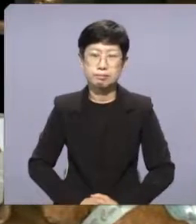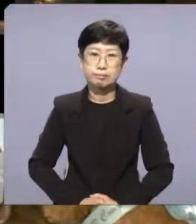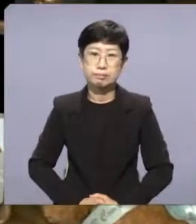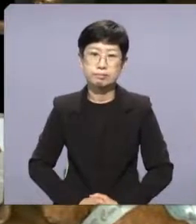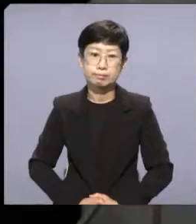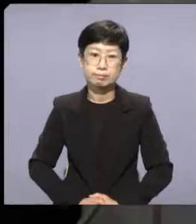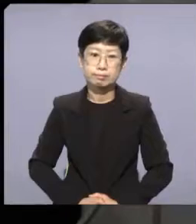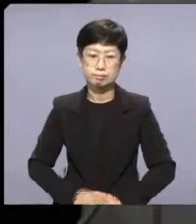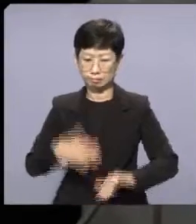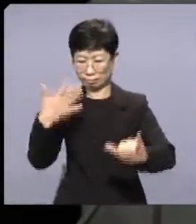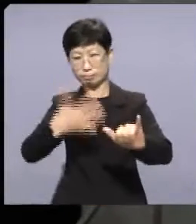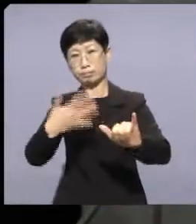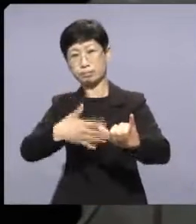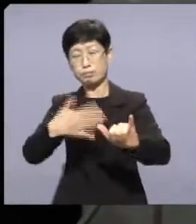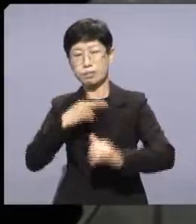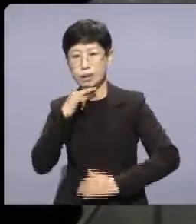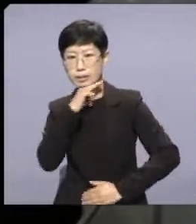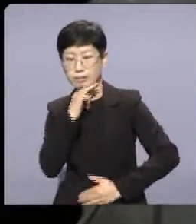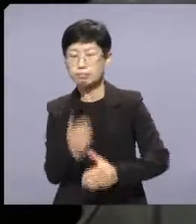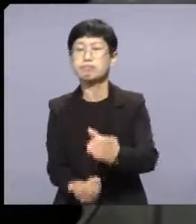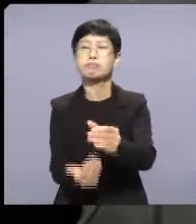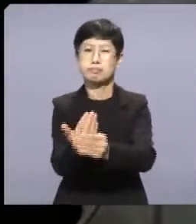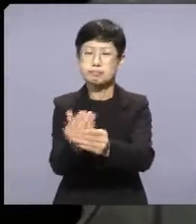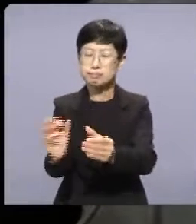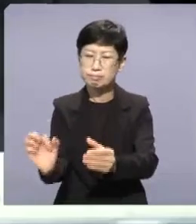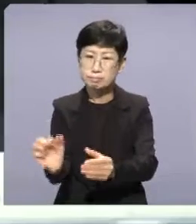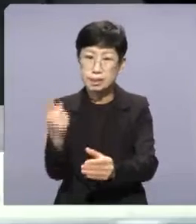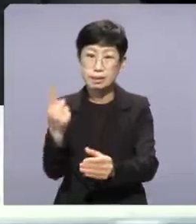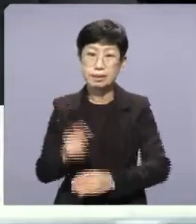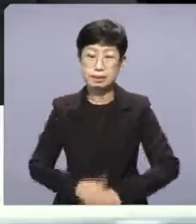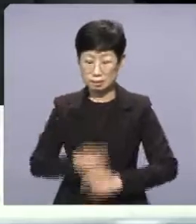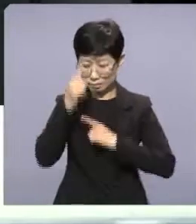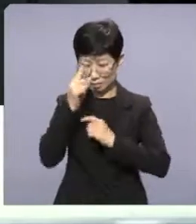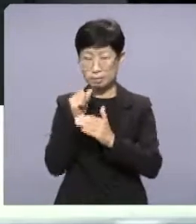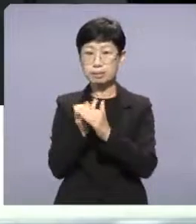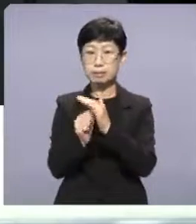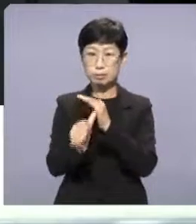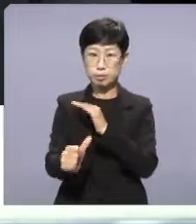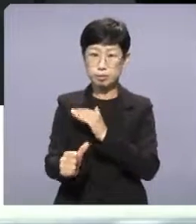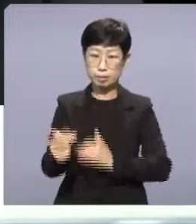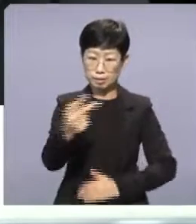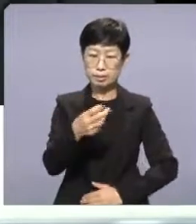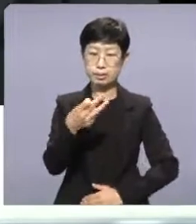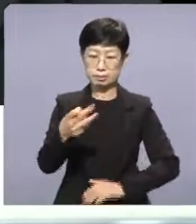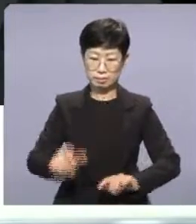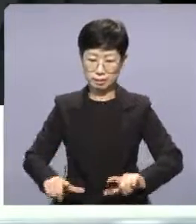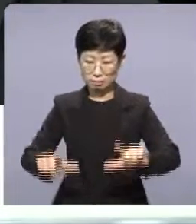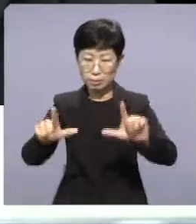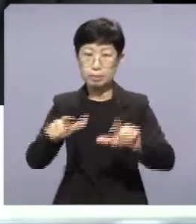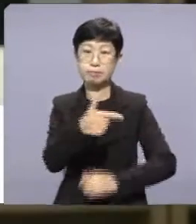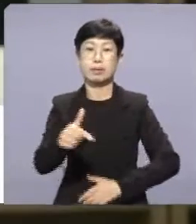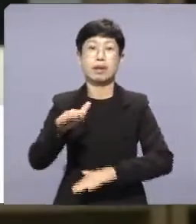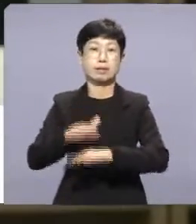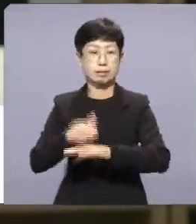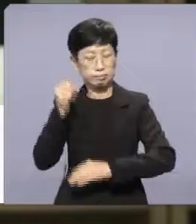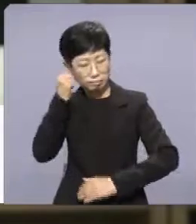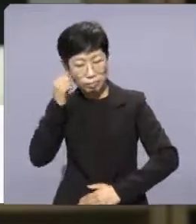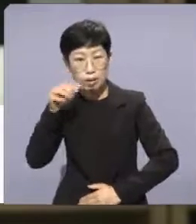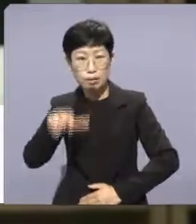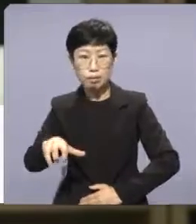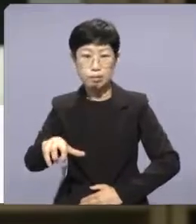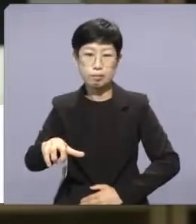발단은 한 유튜브 채널의 의혹 제기였습니다. 이준석 대표가 2013년 대전의 한